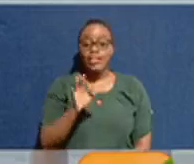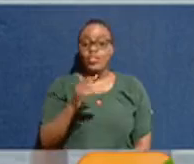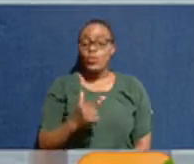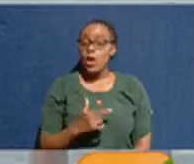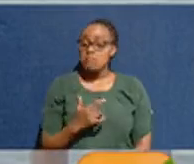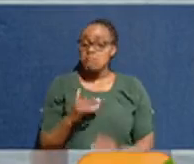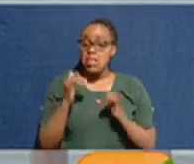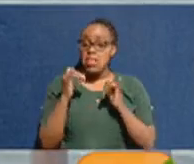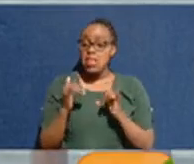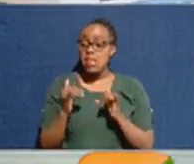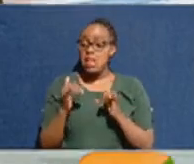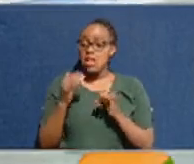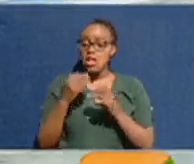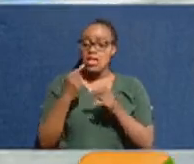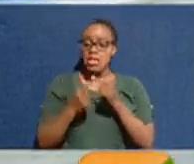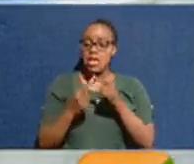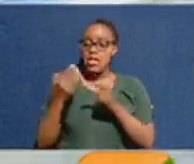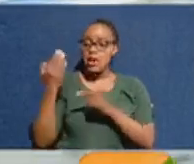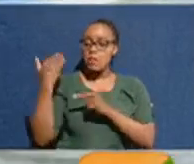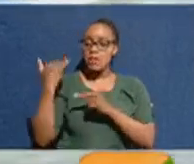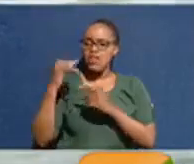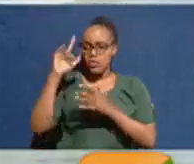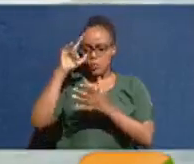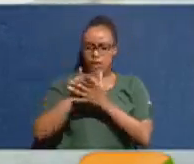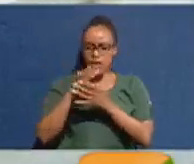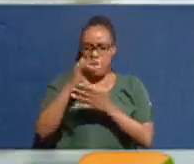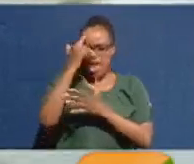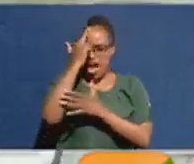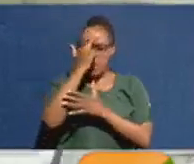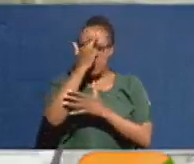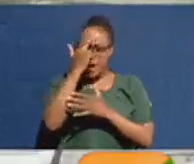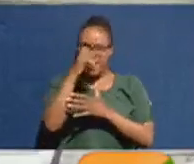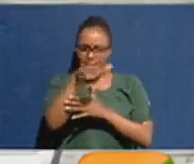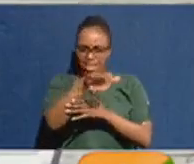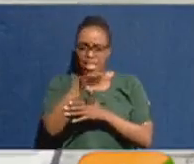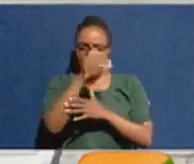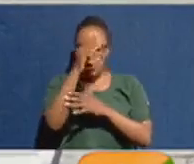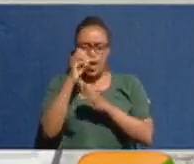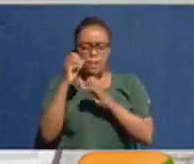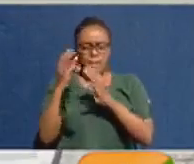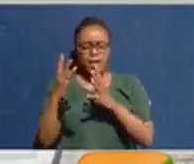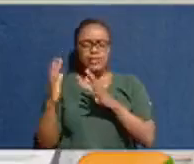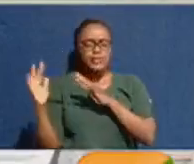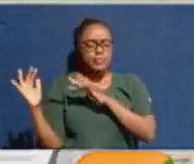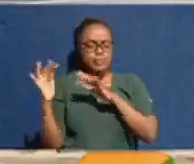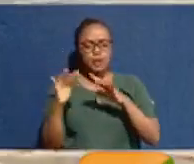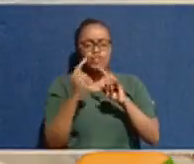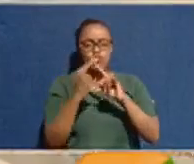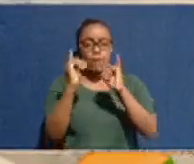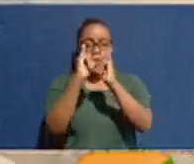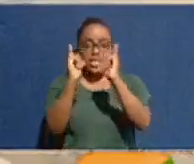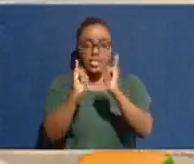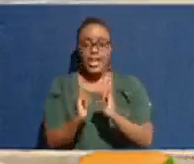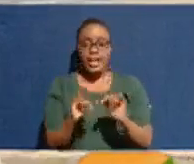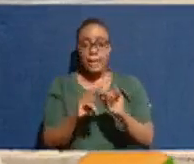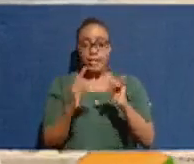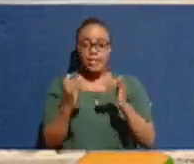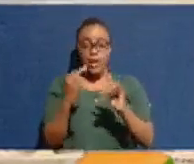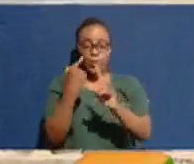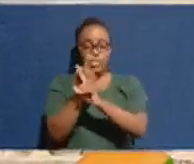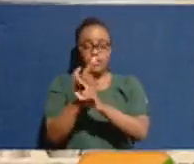miaka juzi na jana, ungeamini upo jijini Roma kutokana na wingi wa watalii kutoka Utaliano. Lakini hali ni tofauti